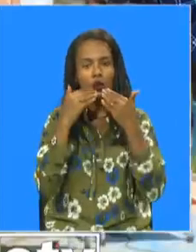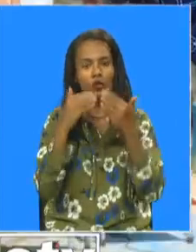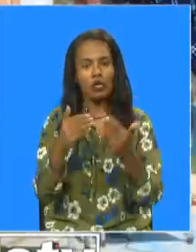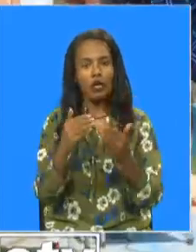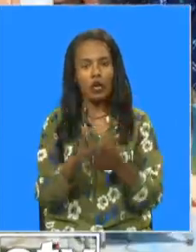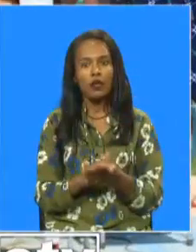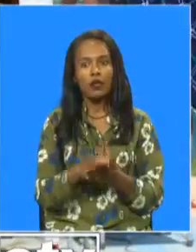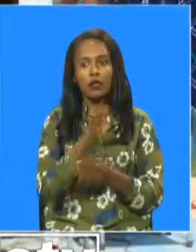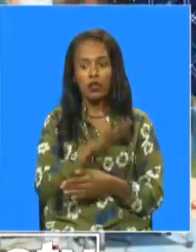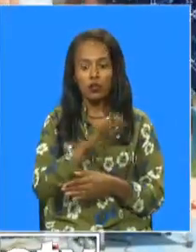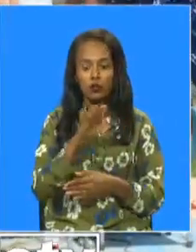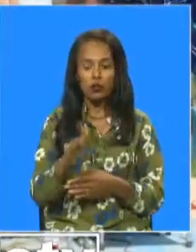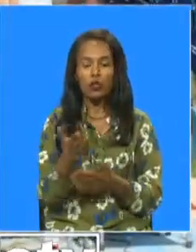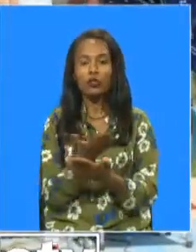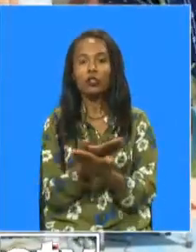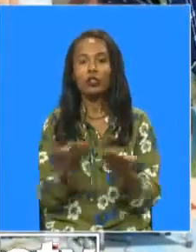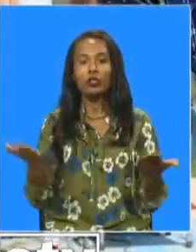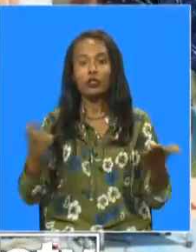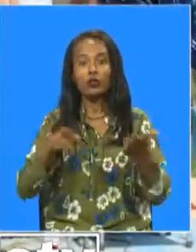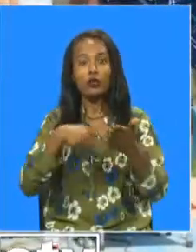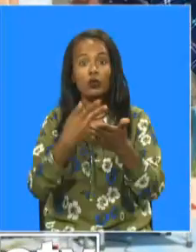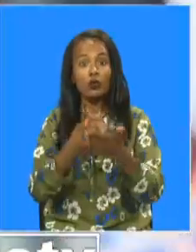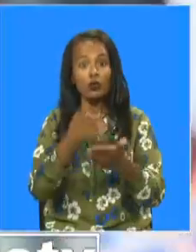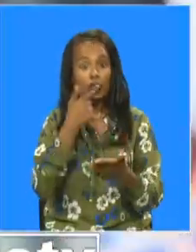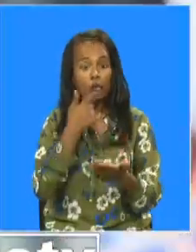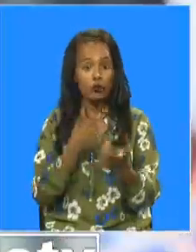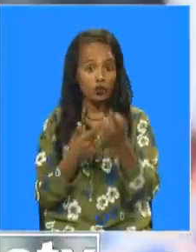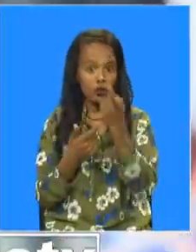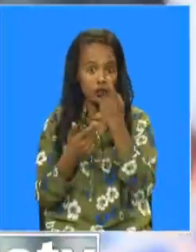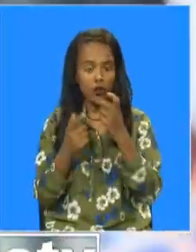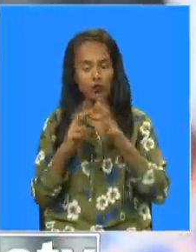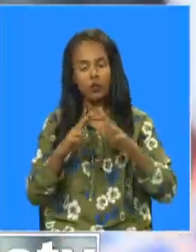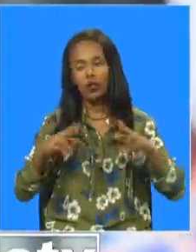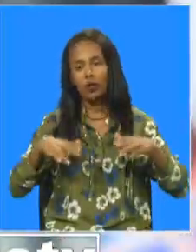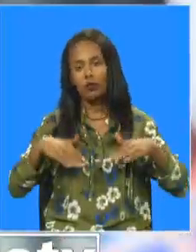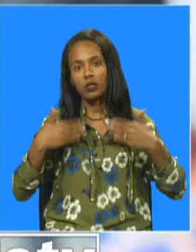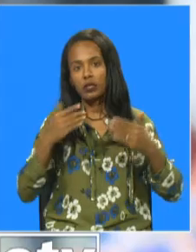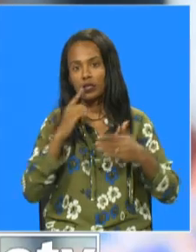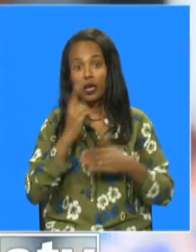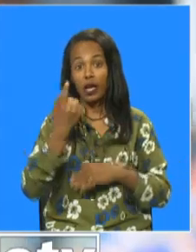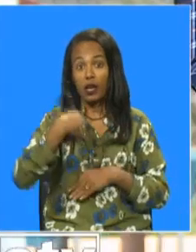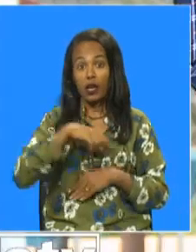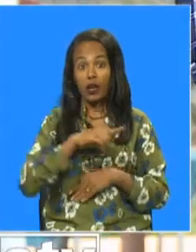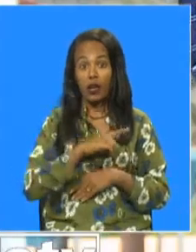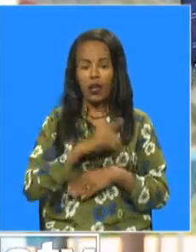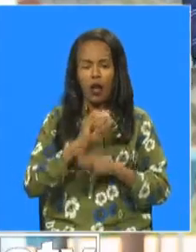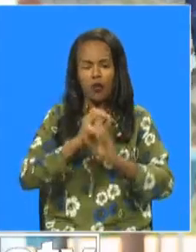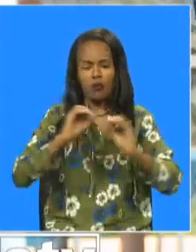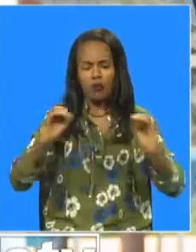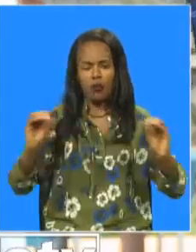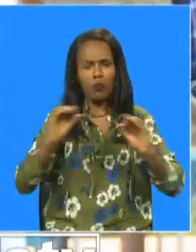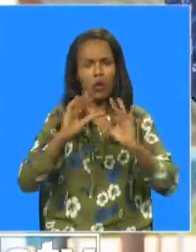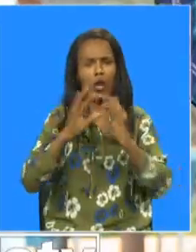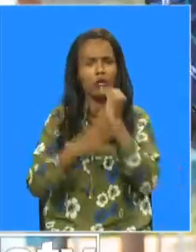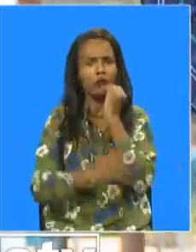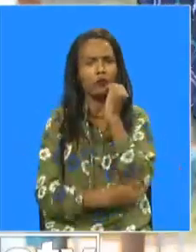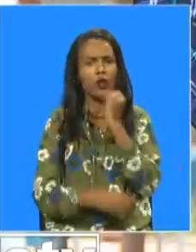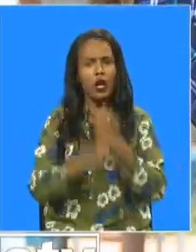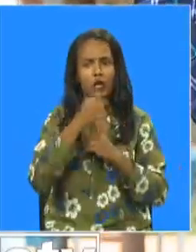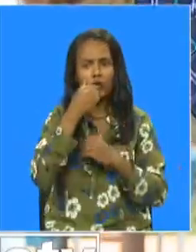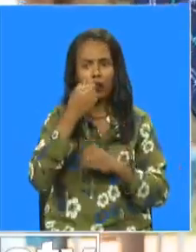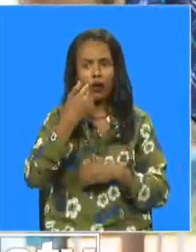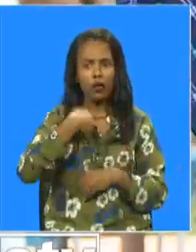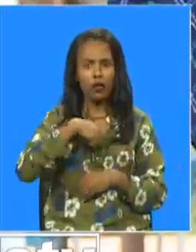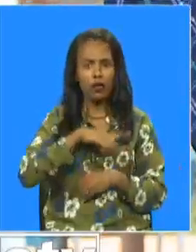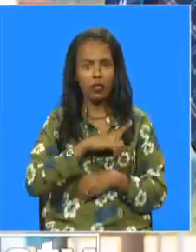እናመሰግናለን። የልጆቻችን የት እንደተወደቀች ብላችሁ ስለጠየቃችሁ በጣም ደስ ብሎኛል። እንደኛ እንደምንም የለያችሁም ደሃ የተባለ